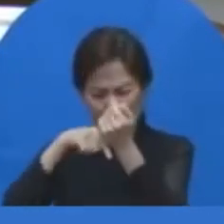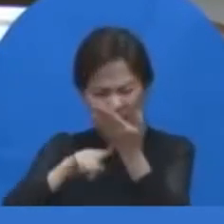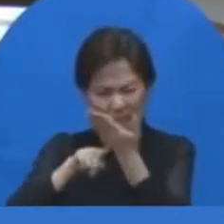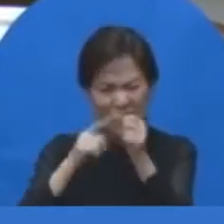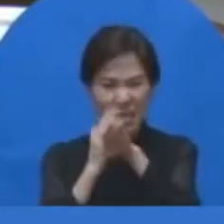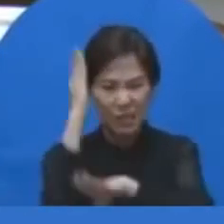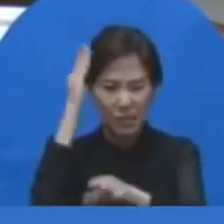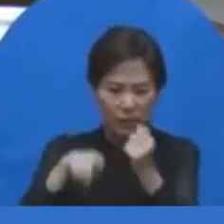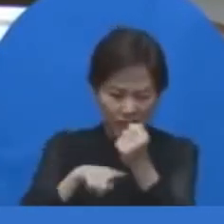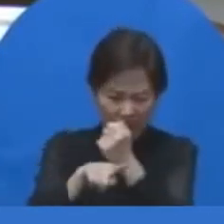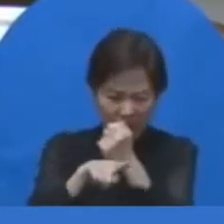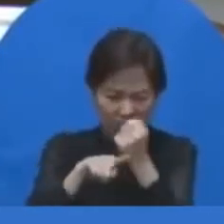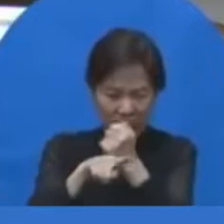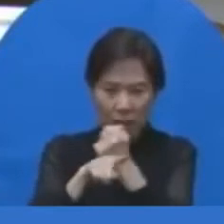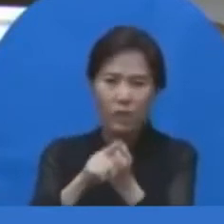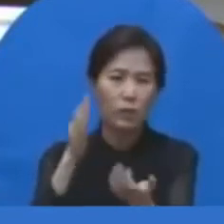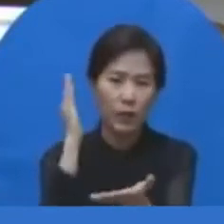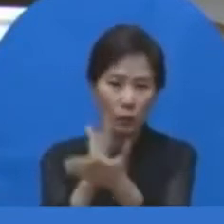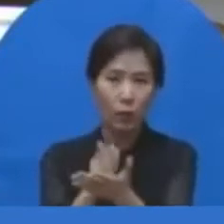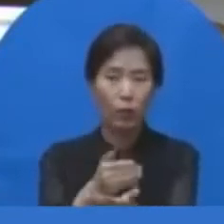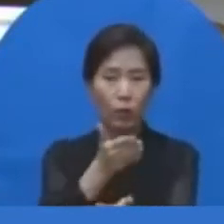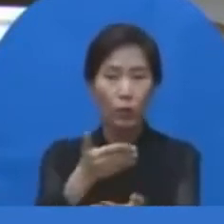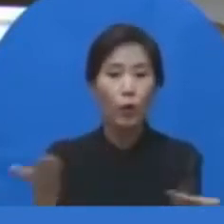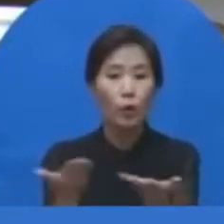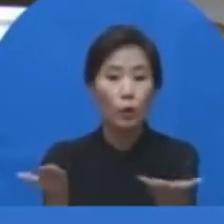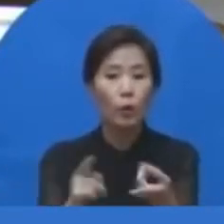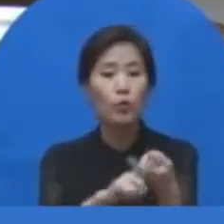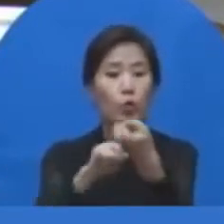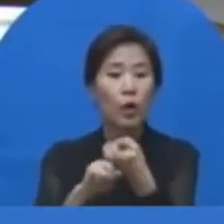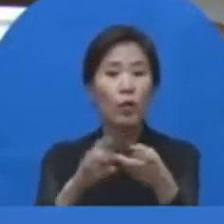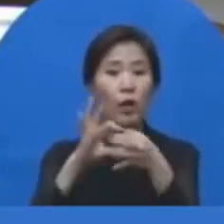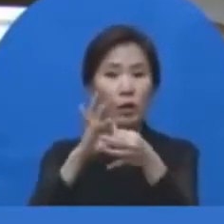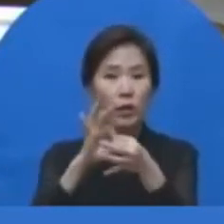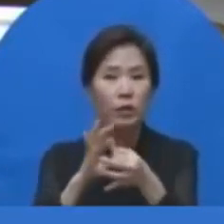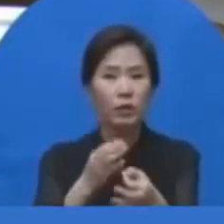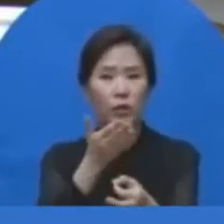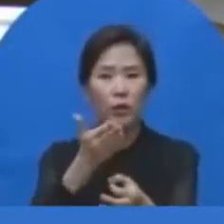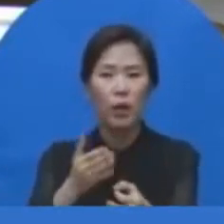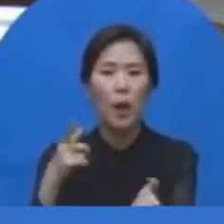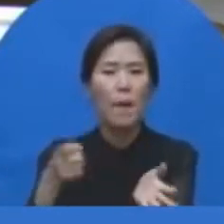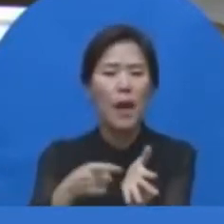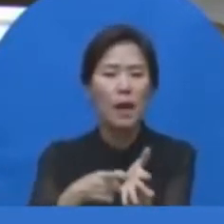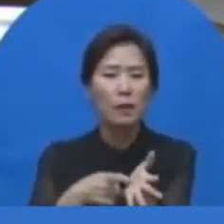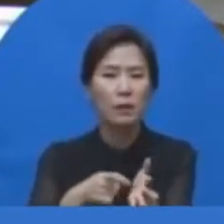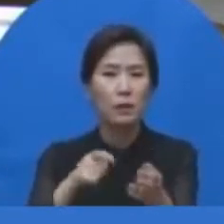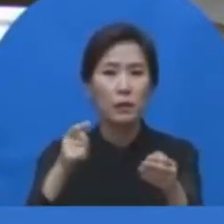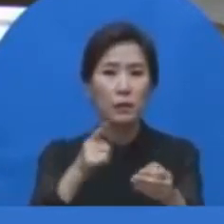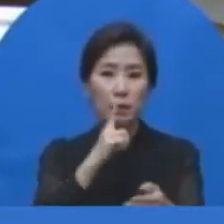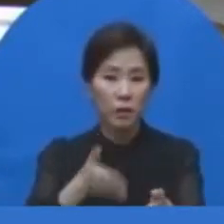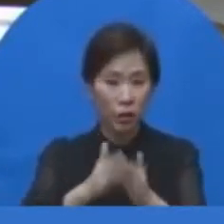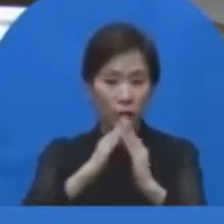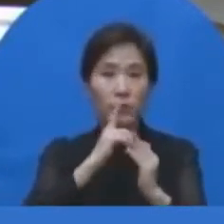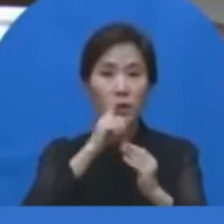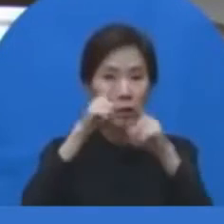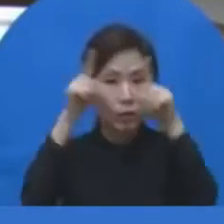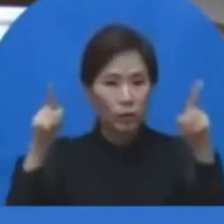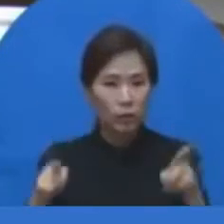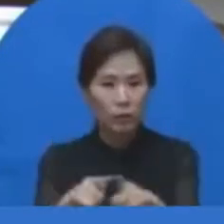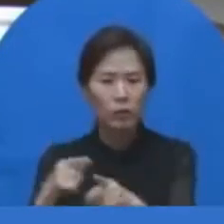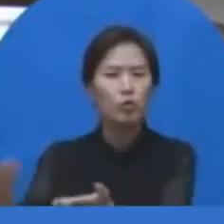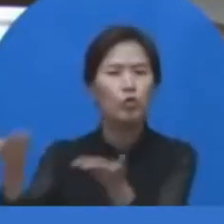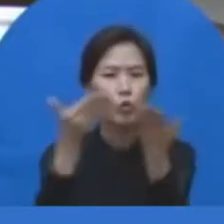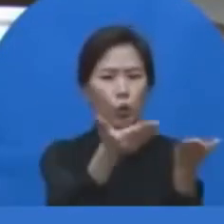말고 노동조합 으로 태어날 수 있도록 그렇게 설립신고증을 교부하라라는 의미입니다. 그 이야기를 뒤집어